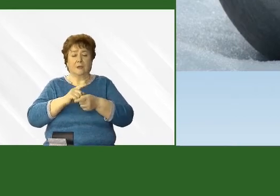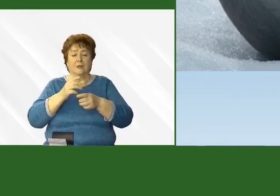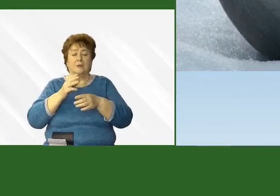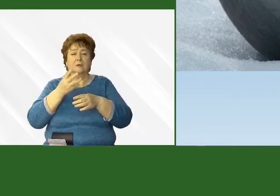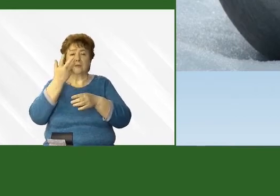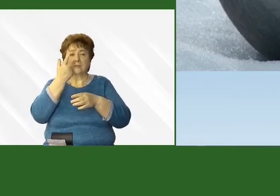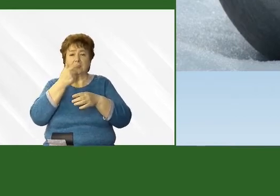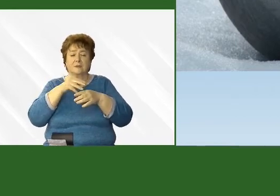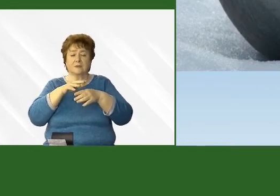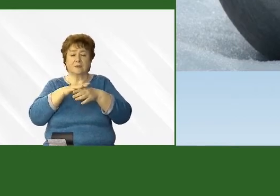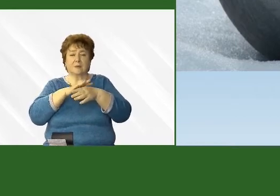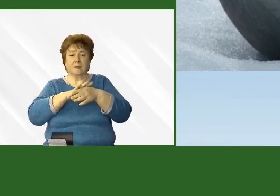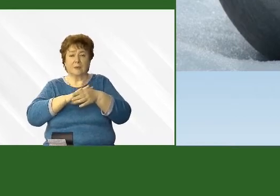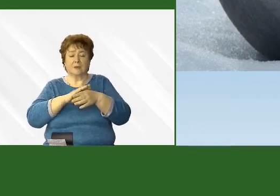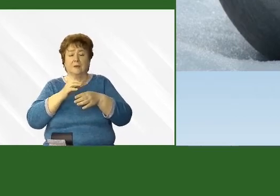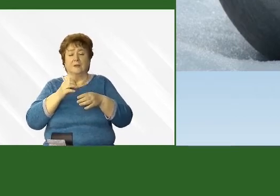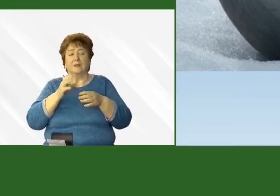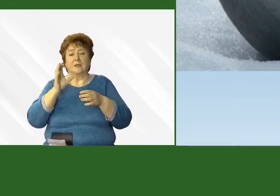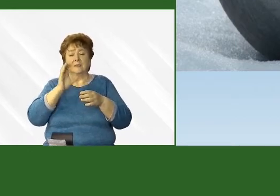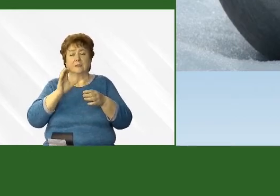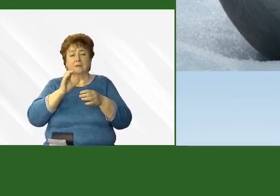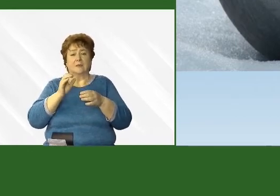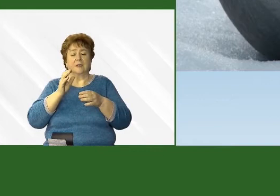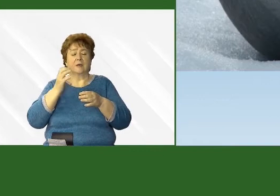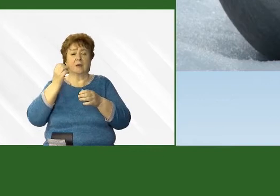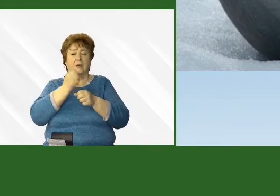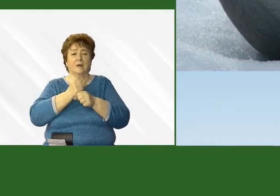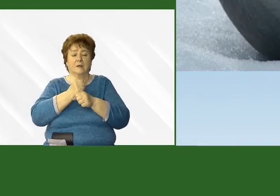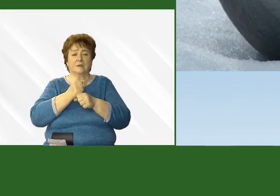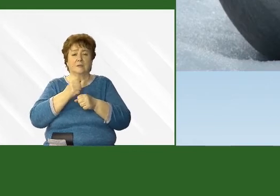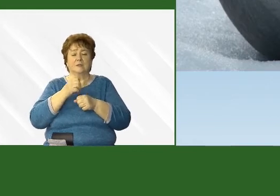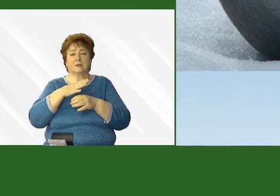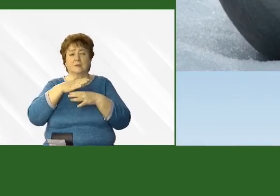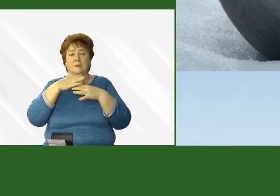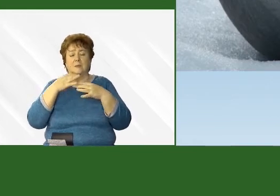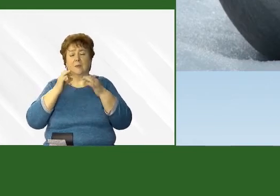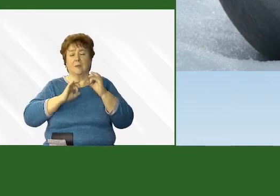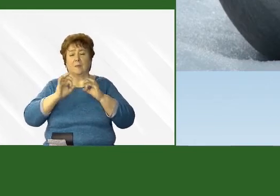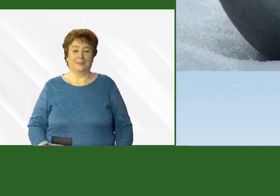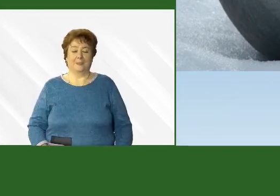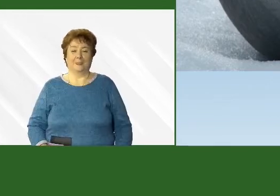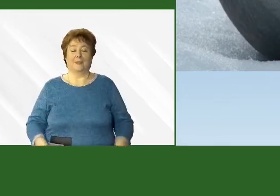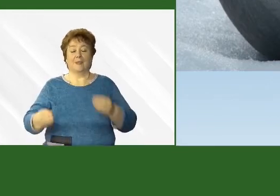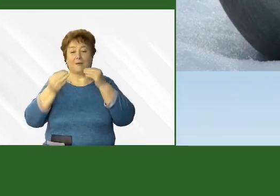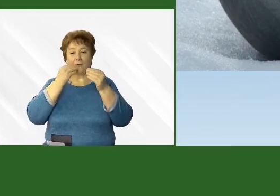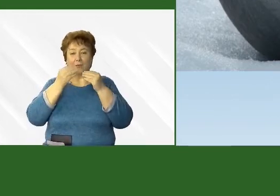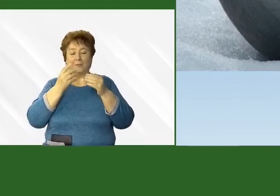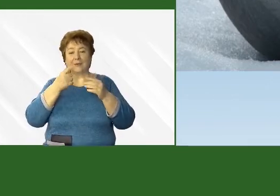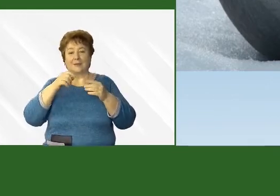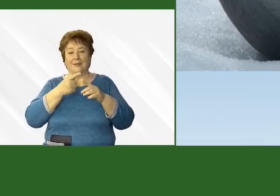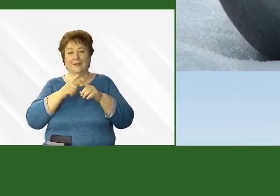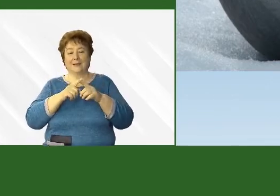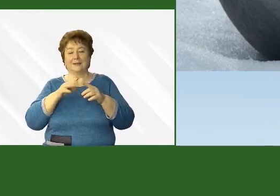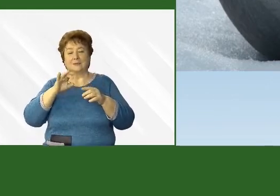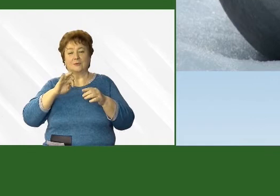меха серебристо-серого на серовато-коричневый с немногочисленными светлыми пятнами. Кормом для